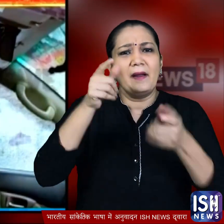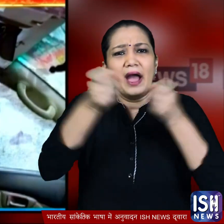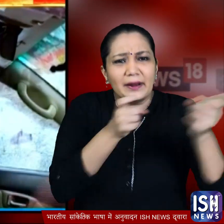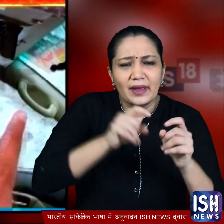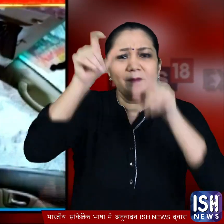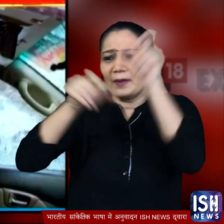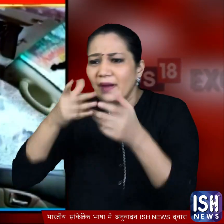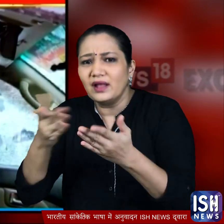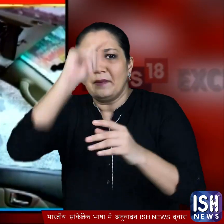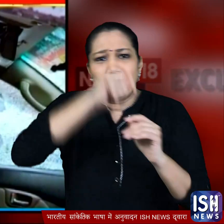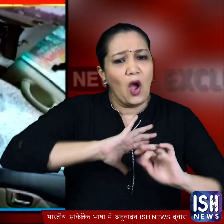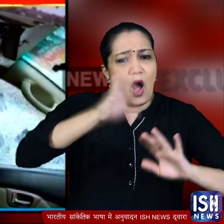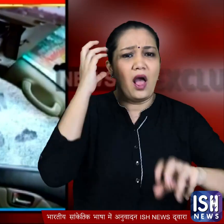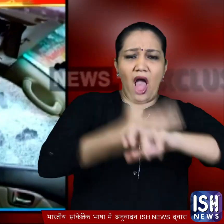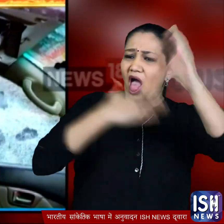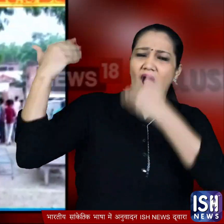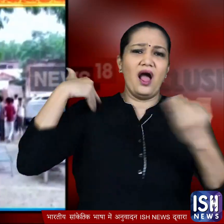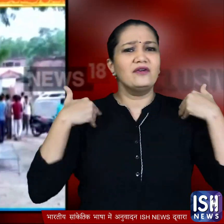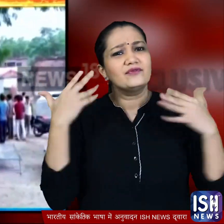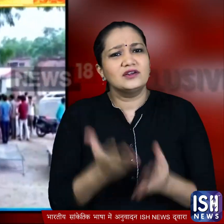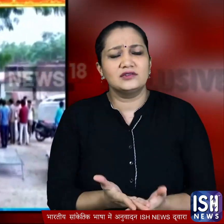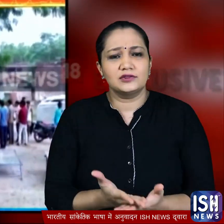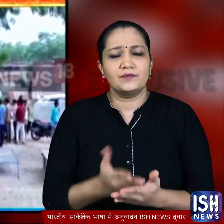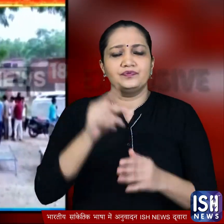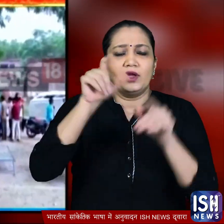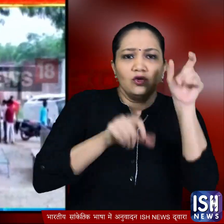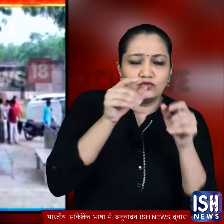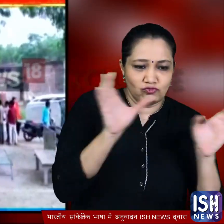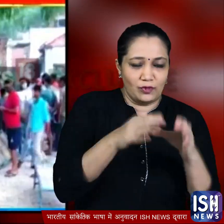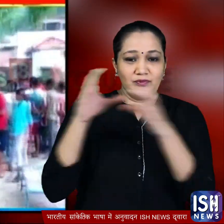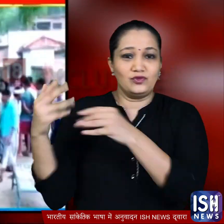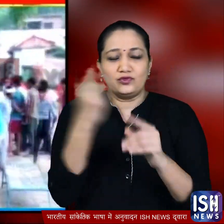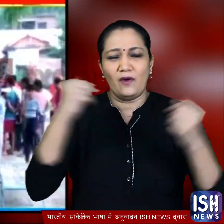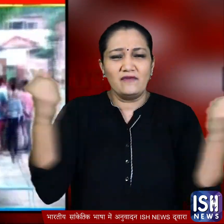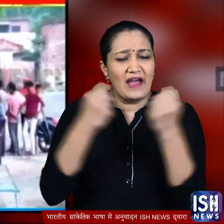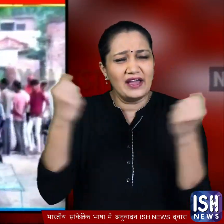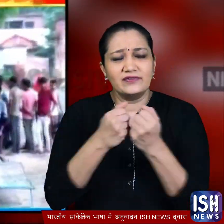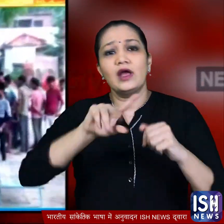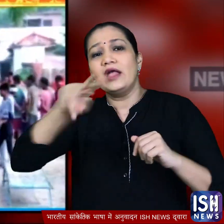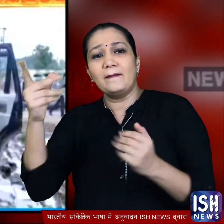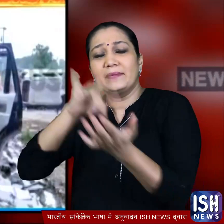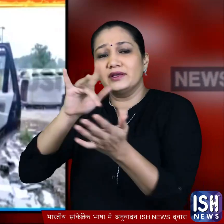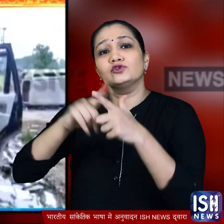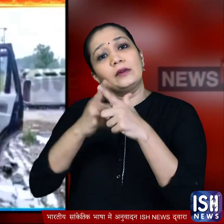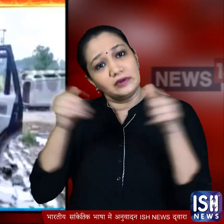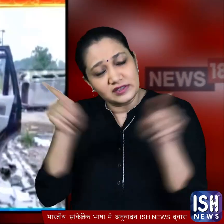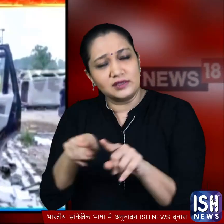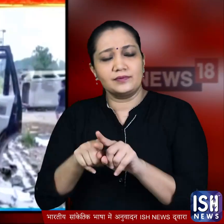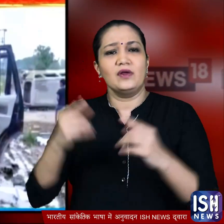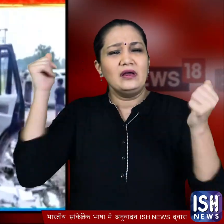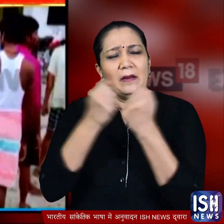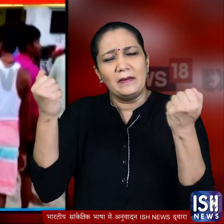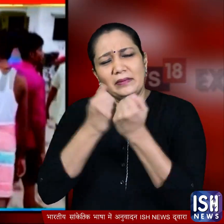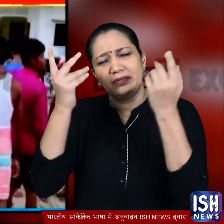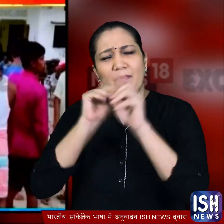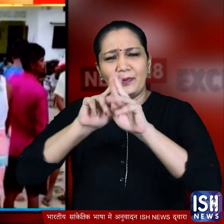रहा, आम जनता को लग रहा, भाभी को लग रहा, सब कुछ चोट लगा। दो उम्मीदवारों के समर्थकों के भिड़ने की घटना जौनपुर में भी हुई, जहां जमकर तोड़फोड़